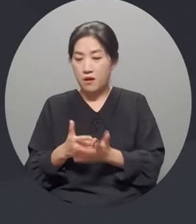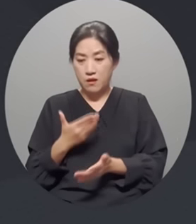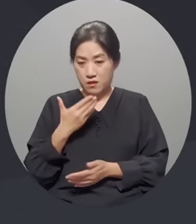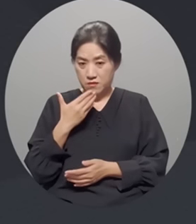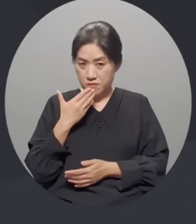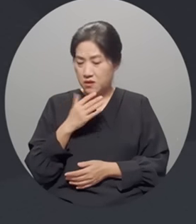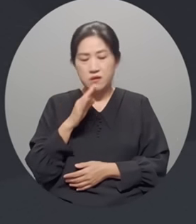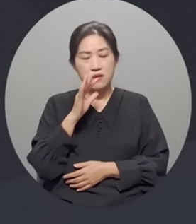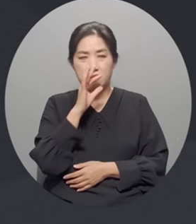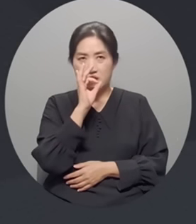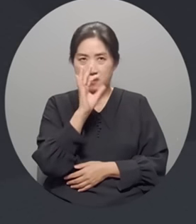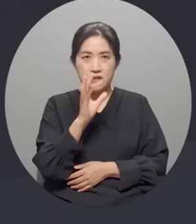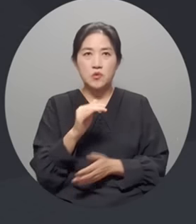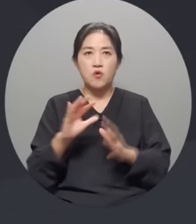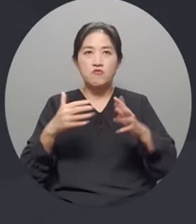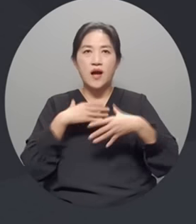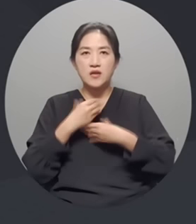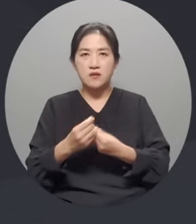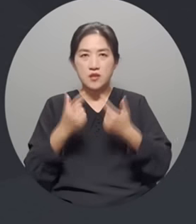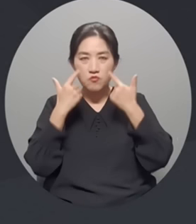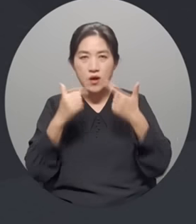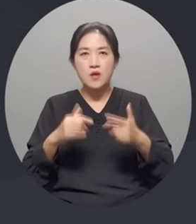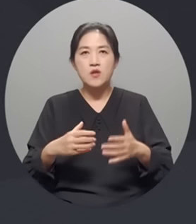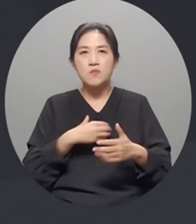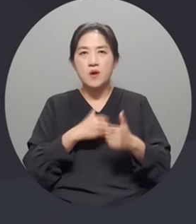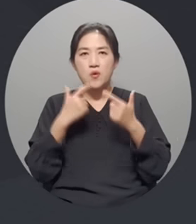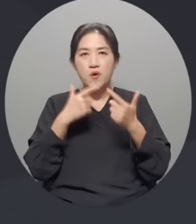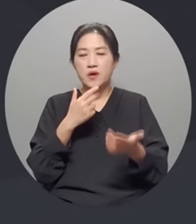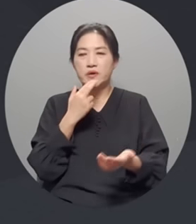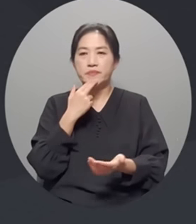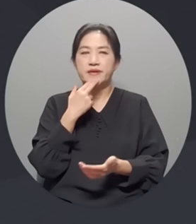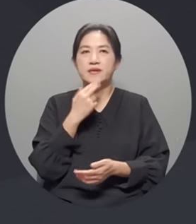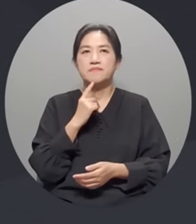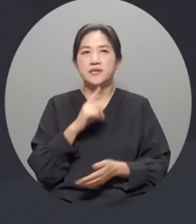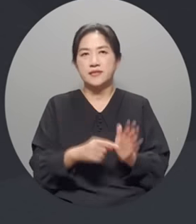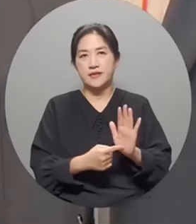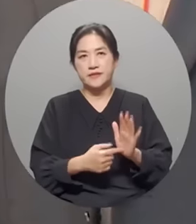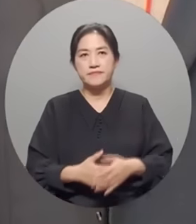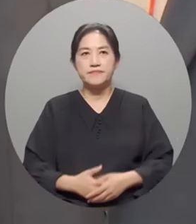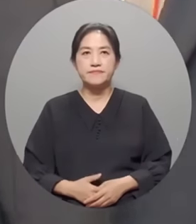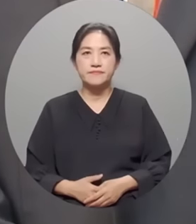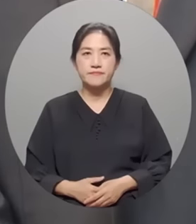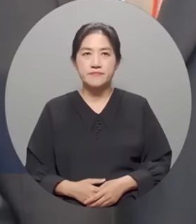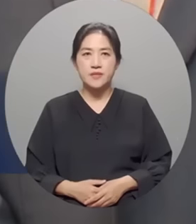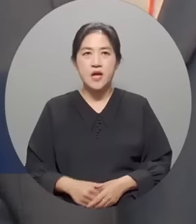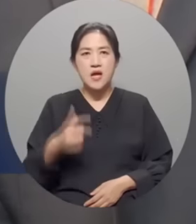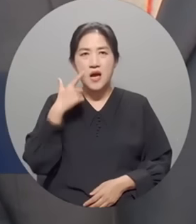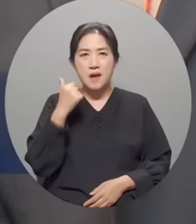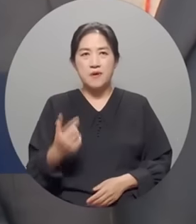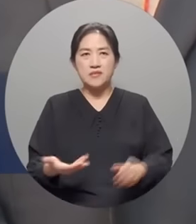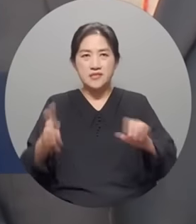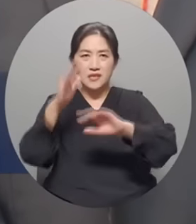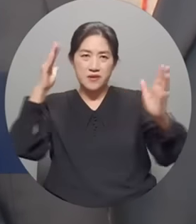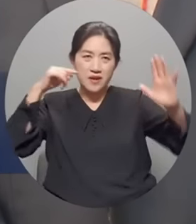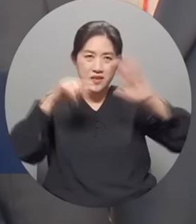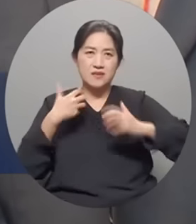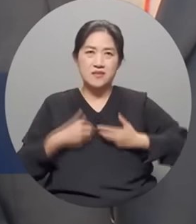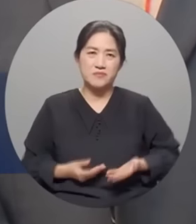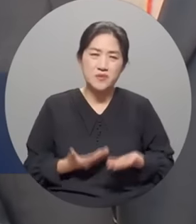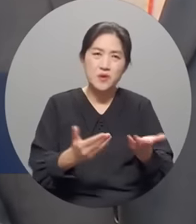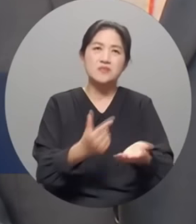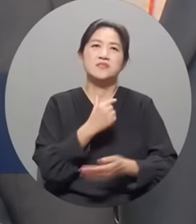없고 국가 안전에 구체적이고 명백한 위험이 있지도 않았다고 밝혔습니다. 아버지 산소에 달려가서 이 기쁨을